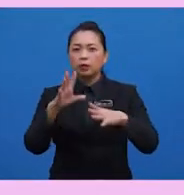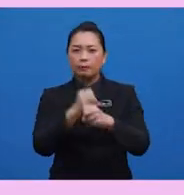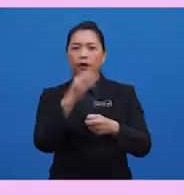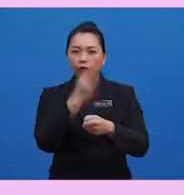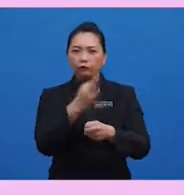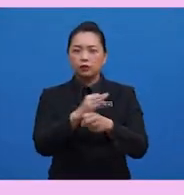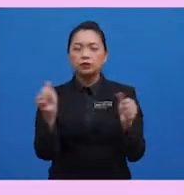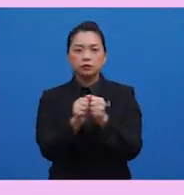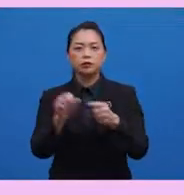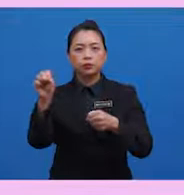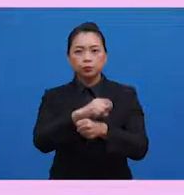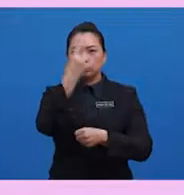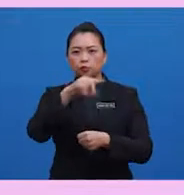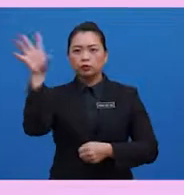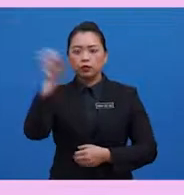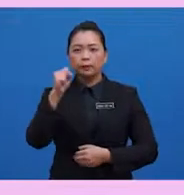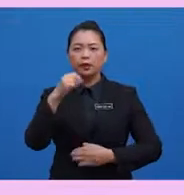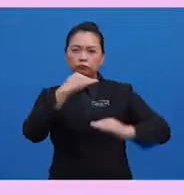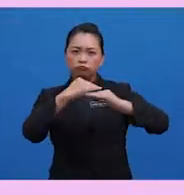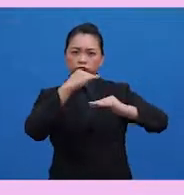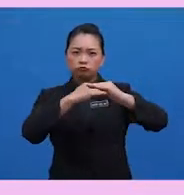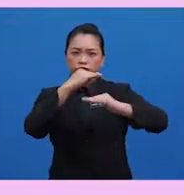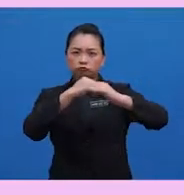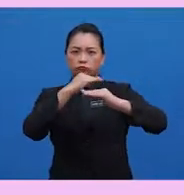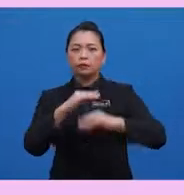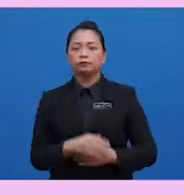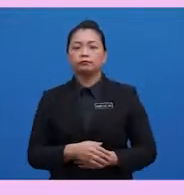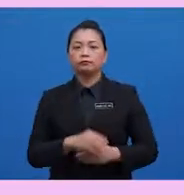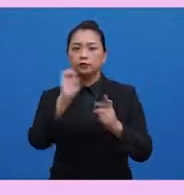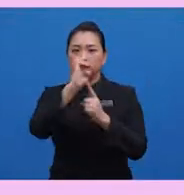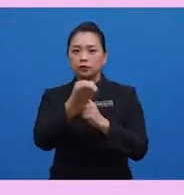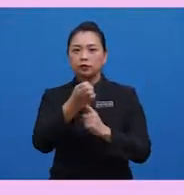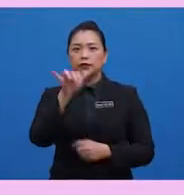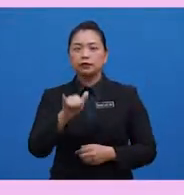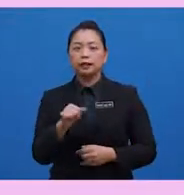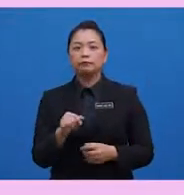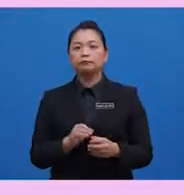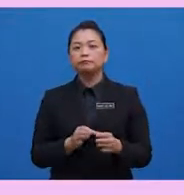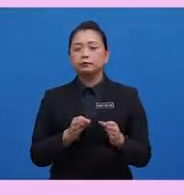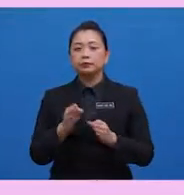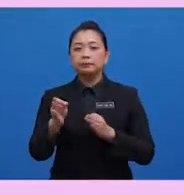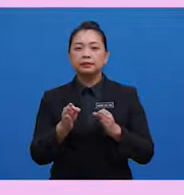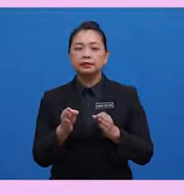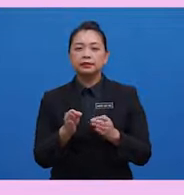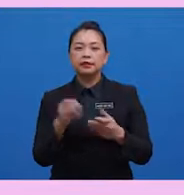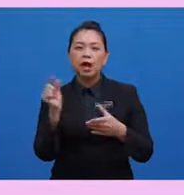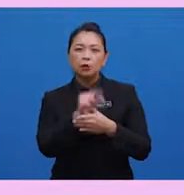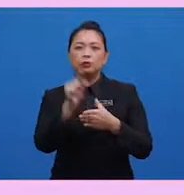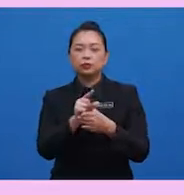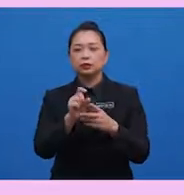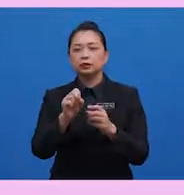dengan sempurna untuk mencapai keseimbangan ekosistem yang seterusnya akan